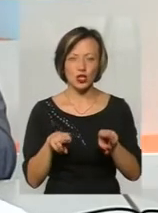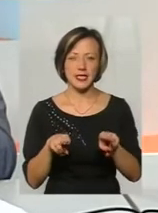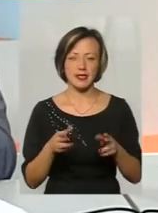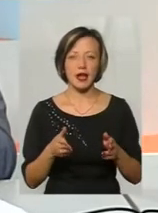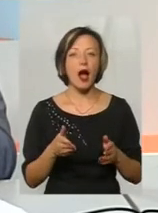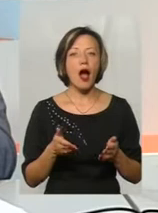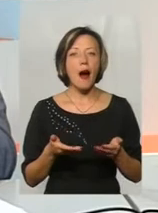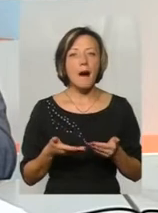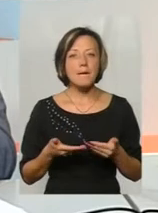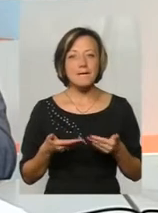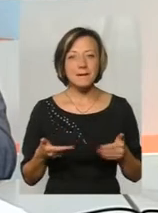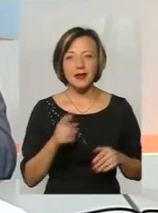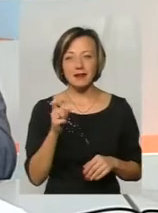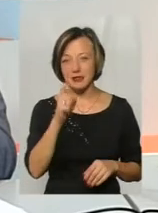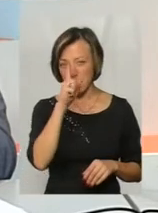Ми за